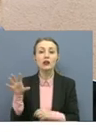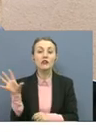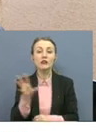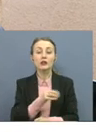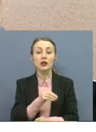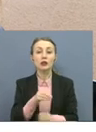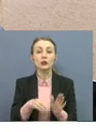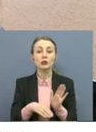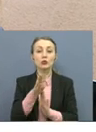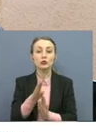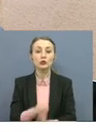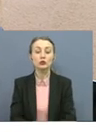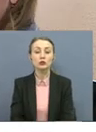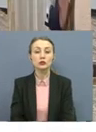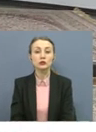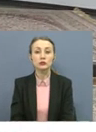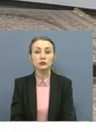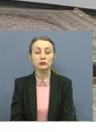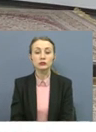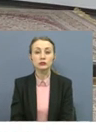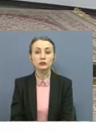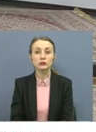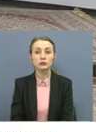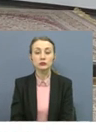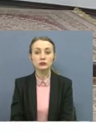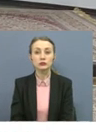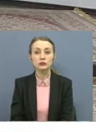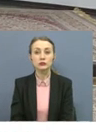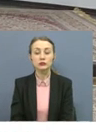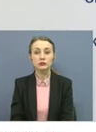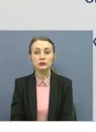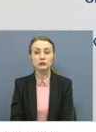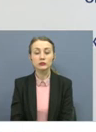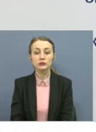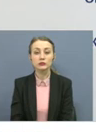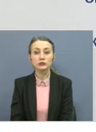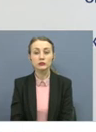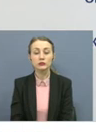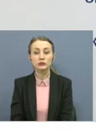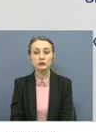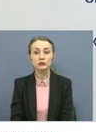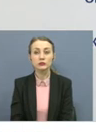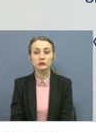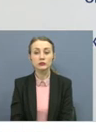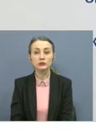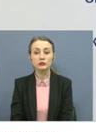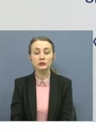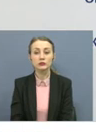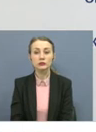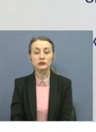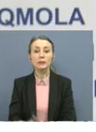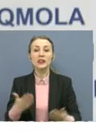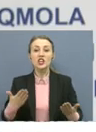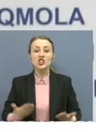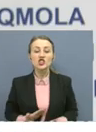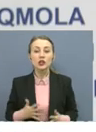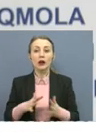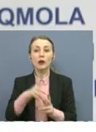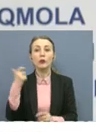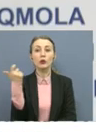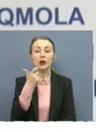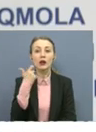әзірлік жұмыстары да қолға алынып отыр. Осыдан 2 жыл бұрын бұрынғы еңбекшілдер ауданына атаулы аймақ тумасы қазақ өнерінің саңылағы Біржан Сал